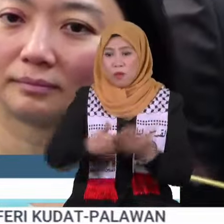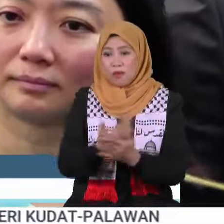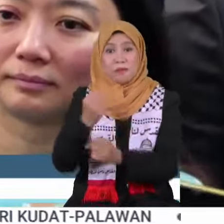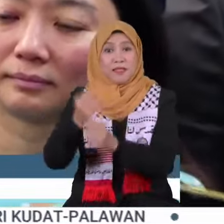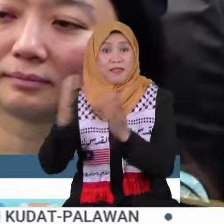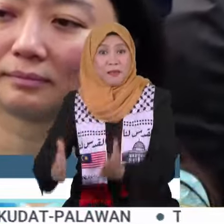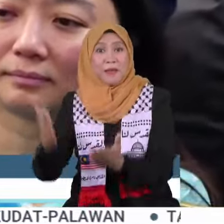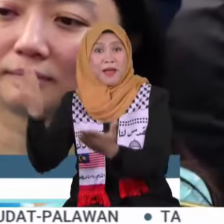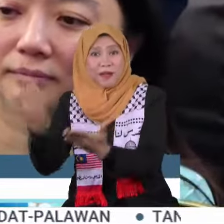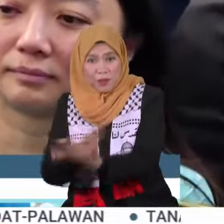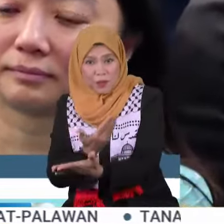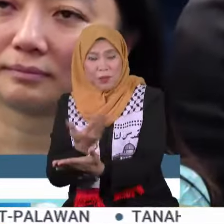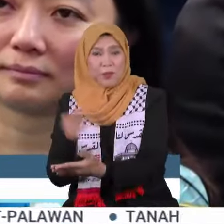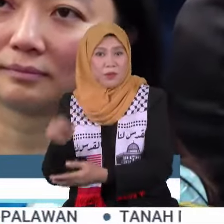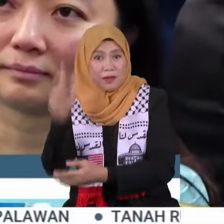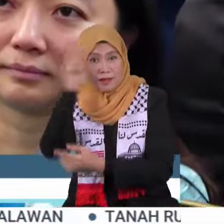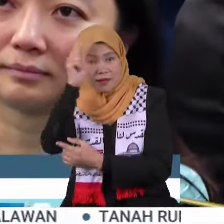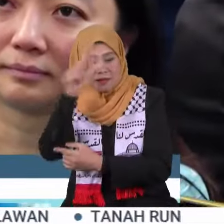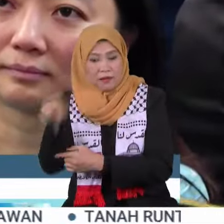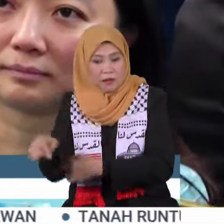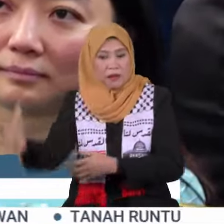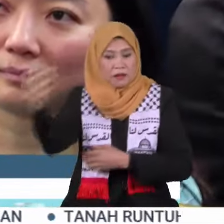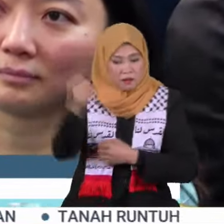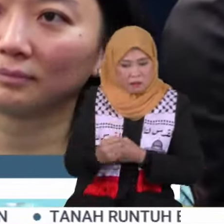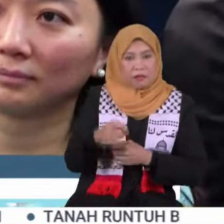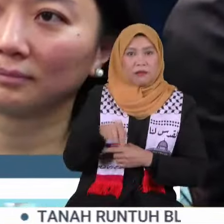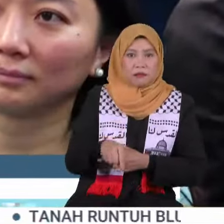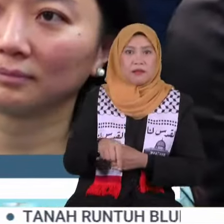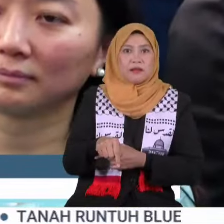baru itu tidak